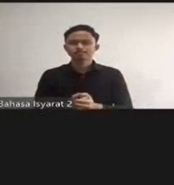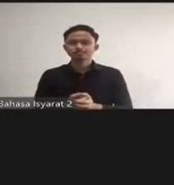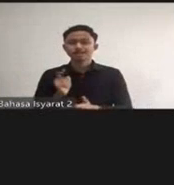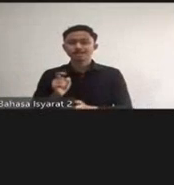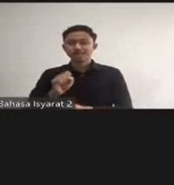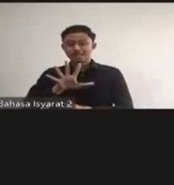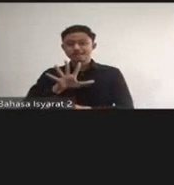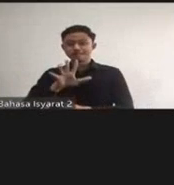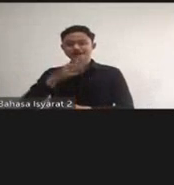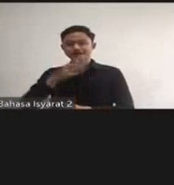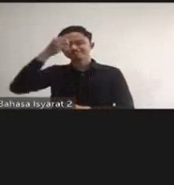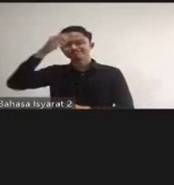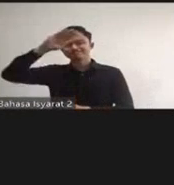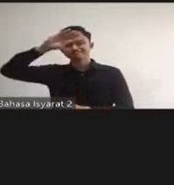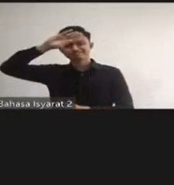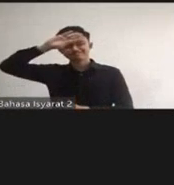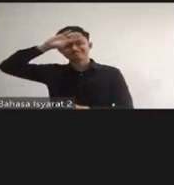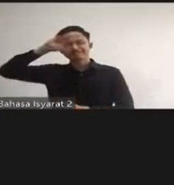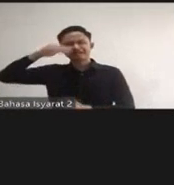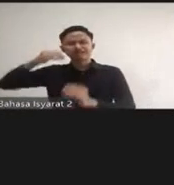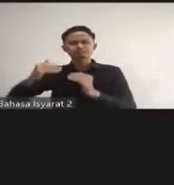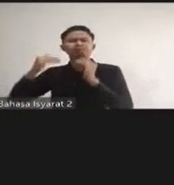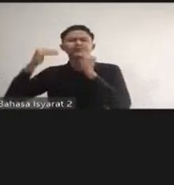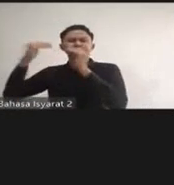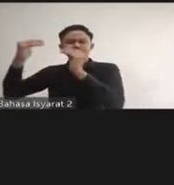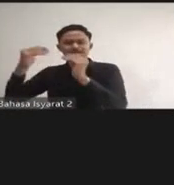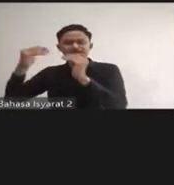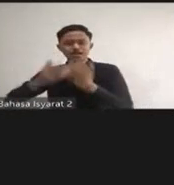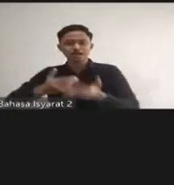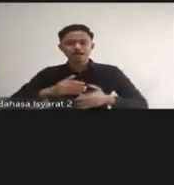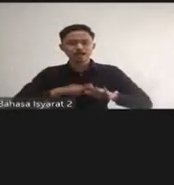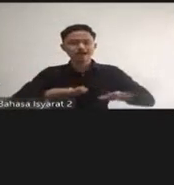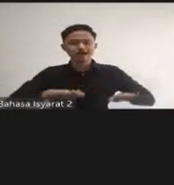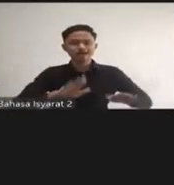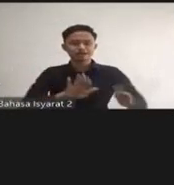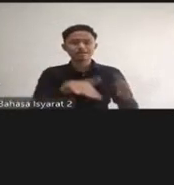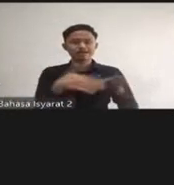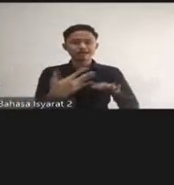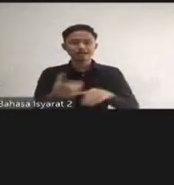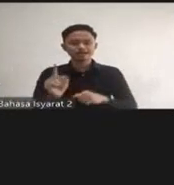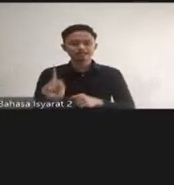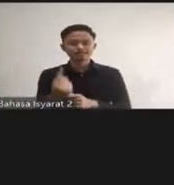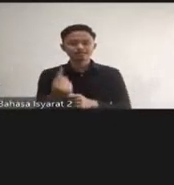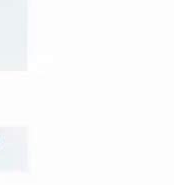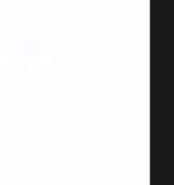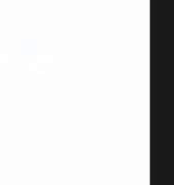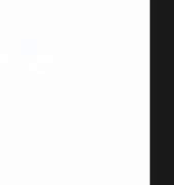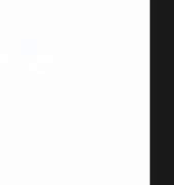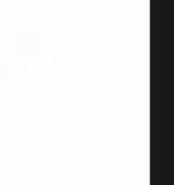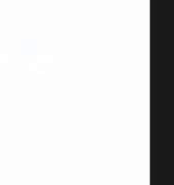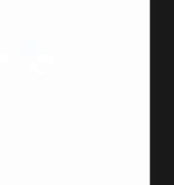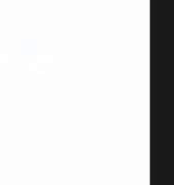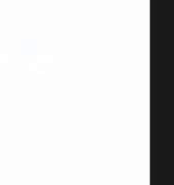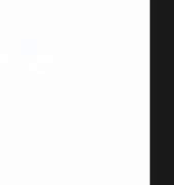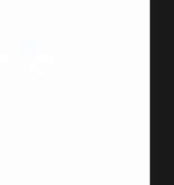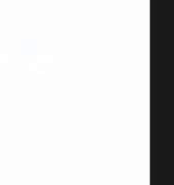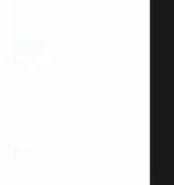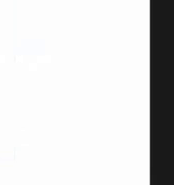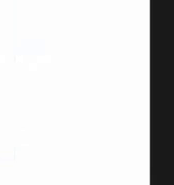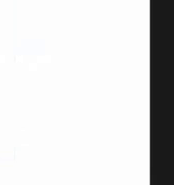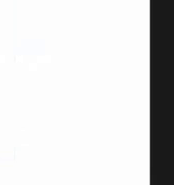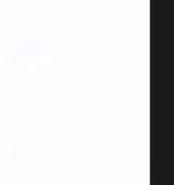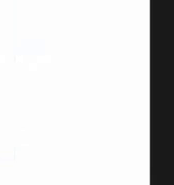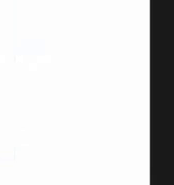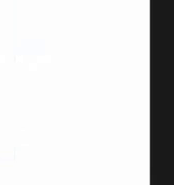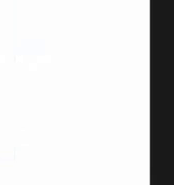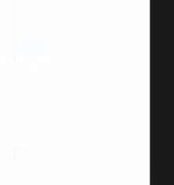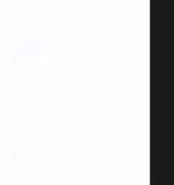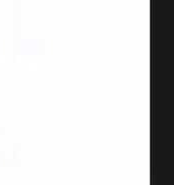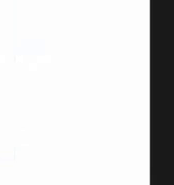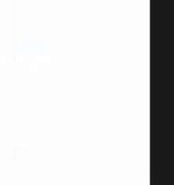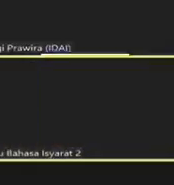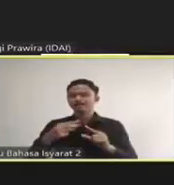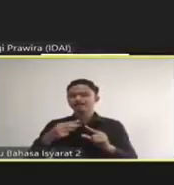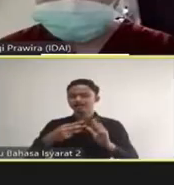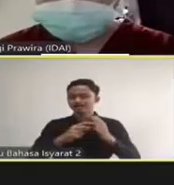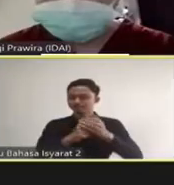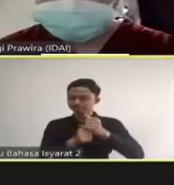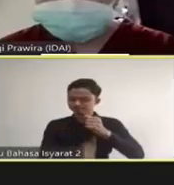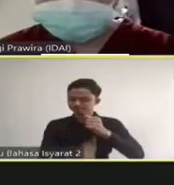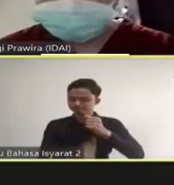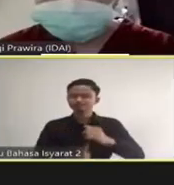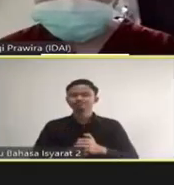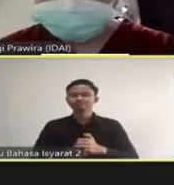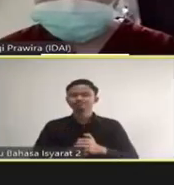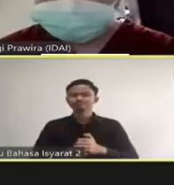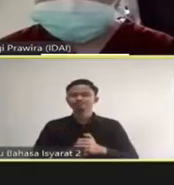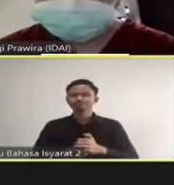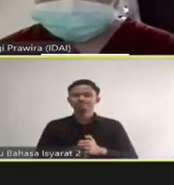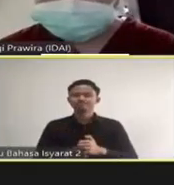terbanyak yang menyebabkan kematian pada anak di Indonesia. Pertama pneumonia, kemudian yang ketiga diare. Ternyata infeksi